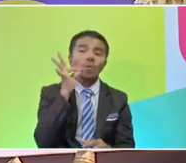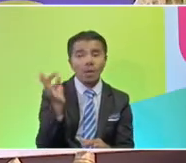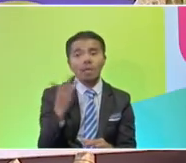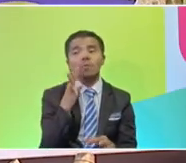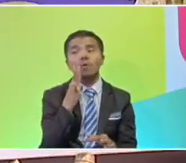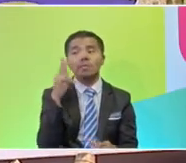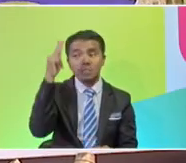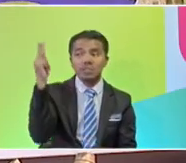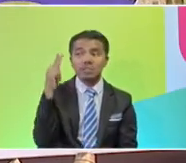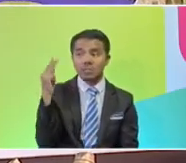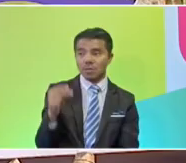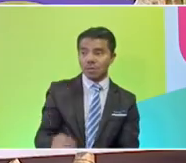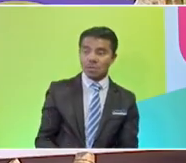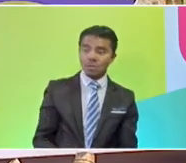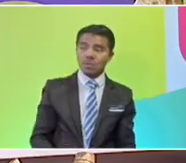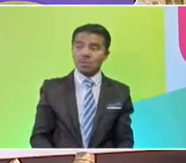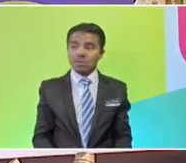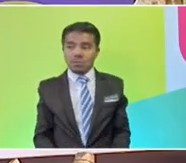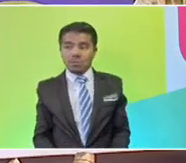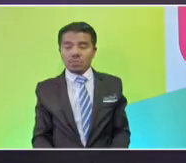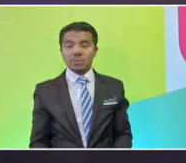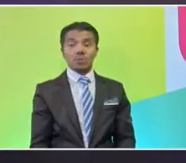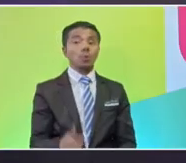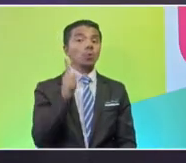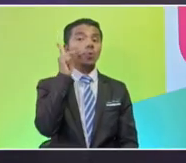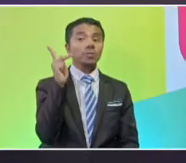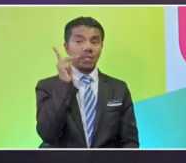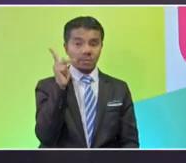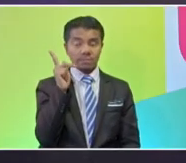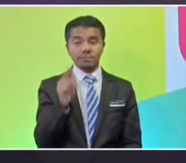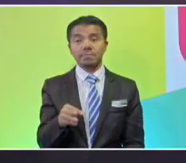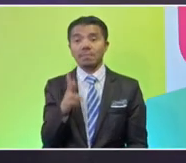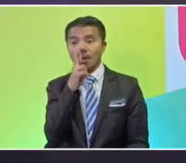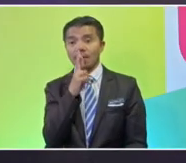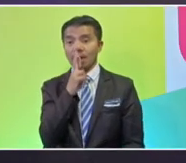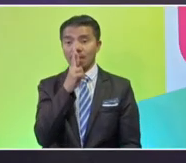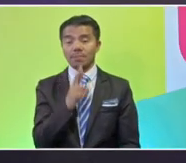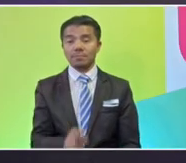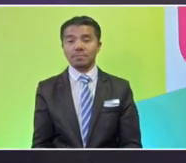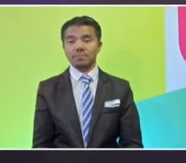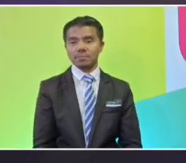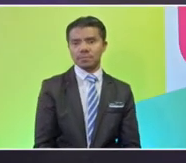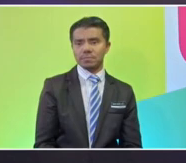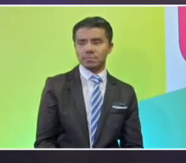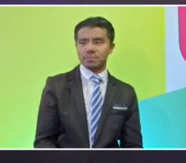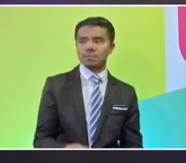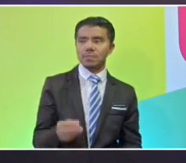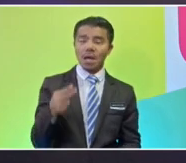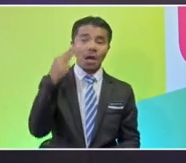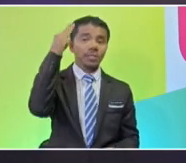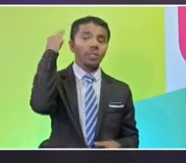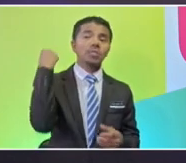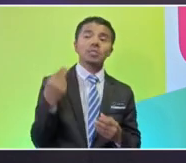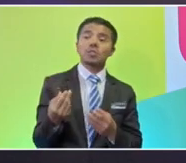hijau kuning kuning merah merah Coba cari cari